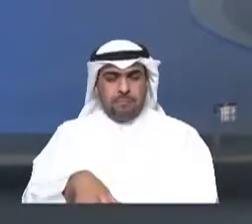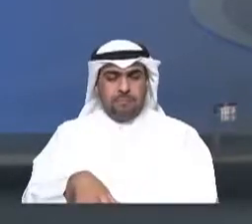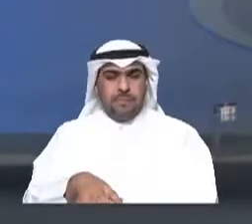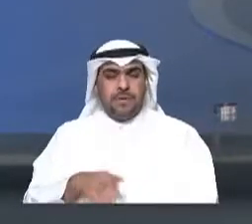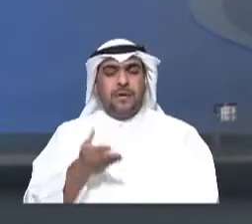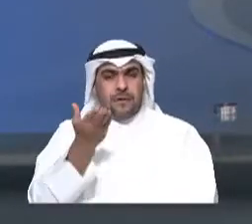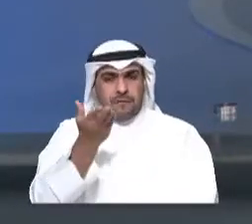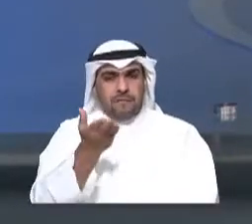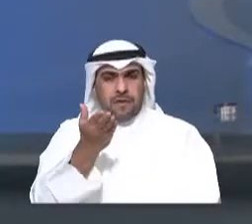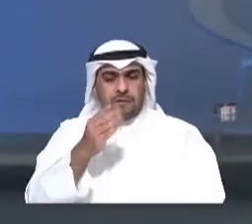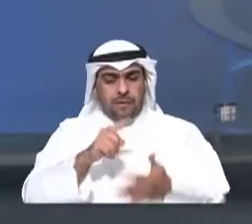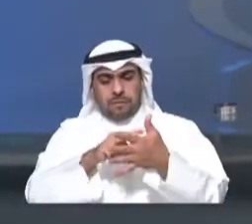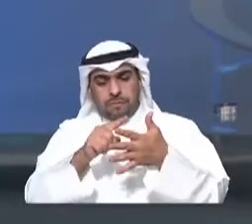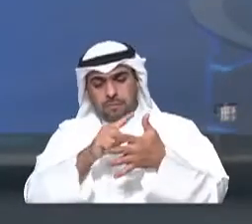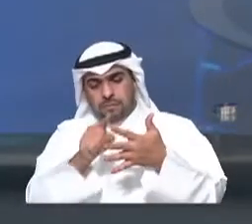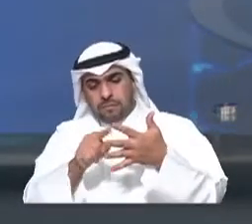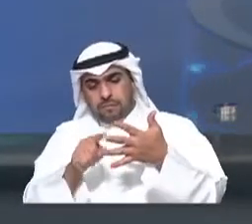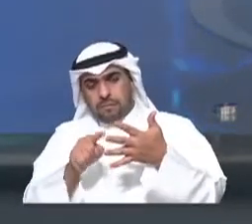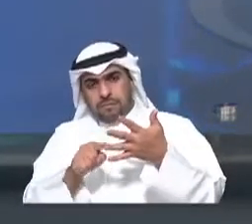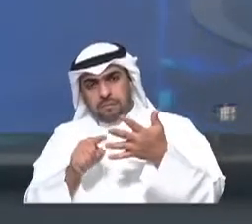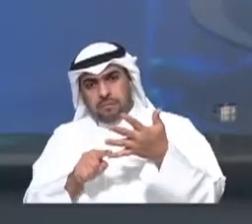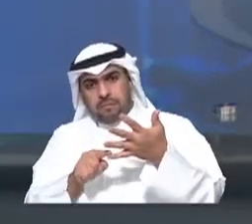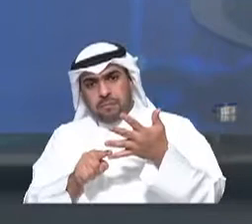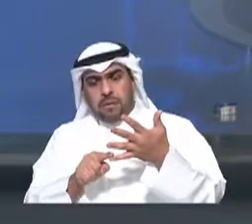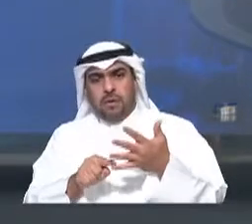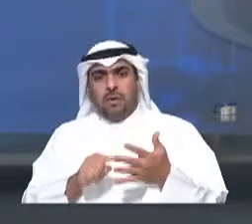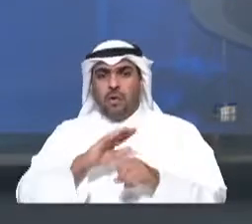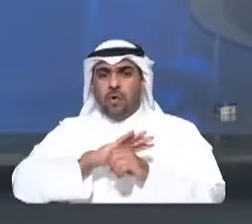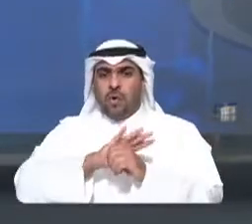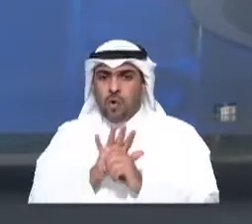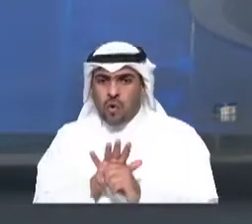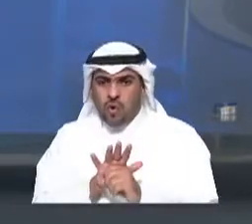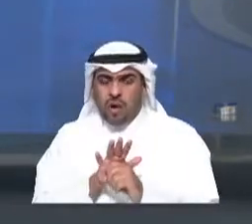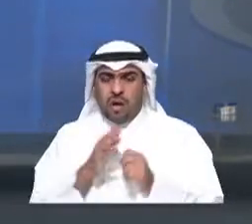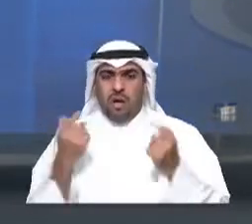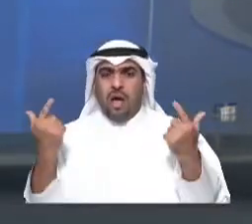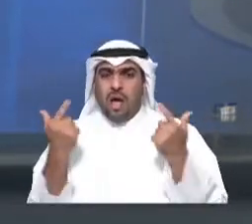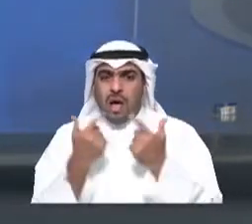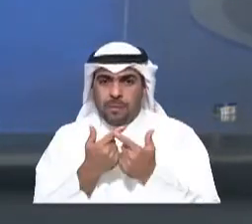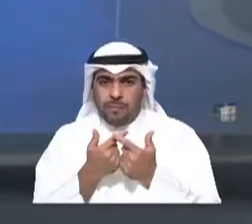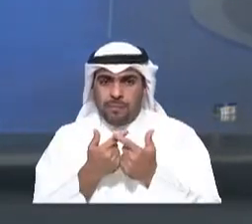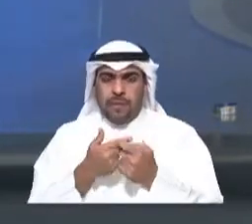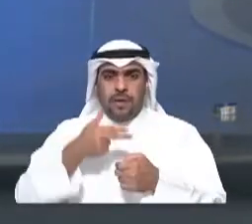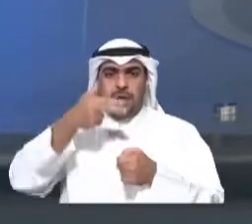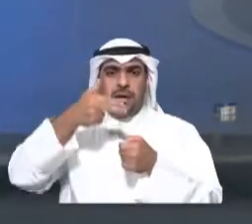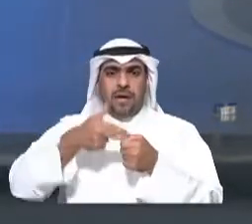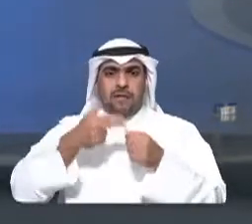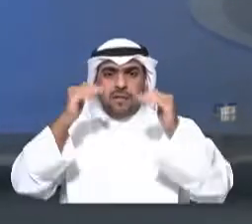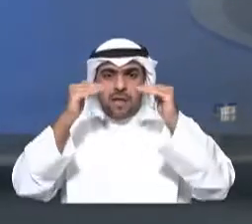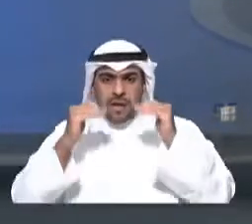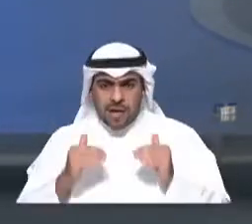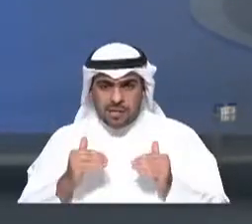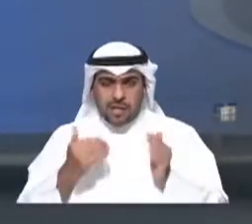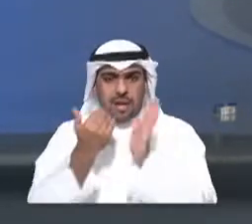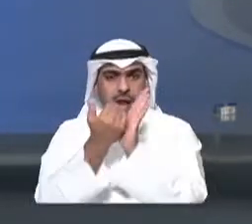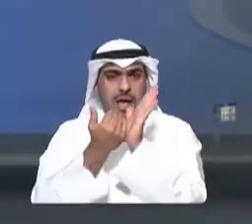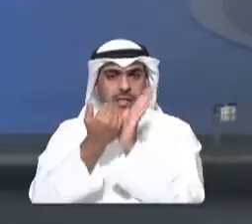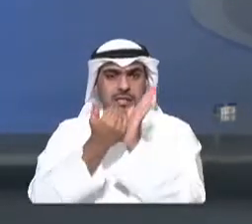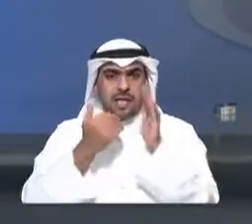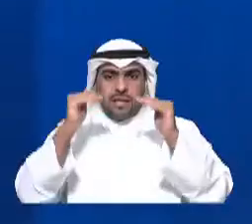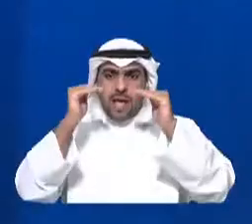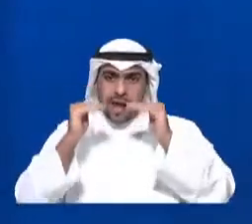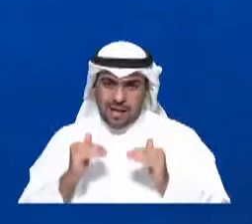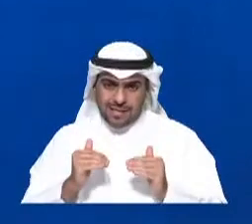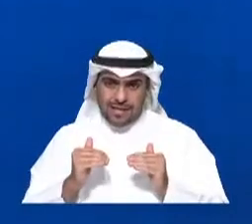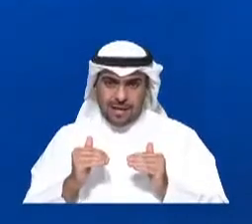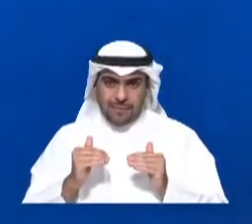بعض. نعم. يعني المنطقة في حالة ثوران وغليان. نعم. إحنا المنطقة وأيضا إحنا ما زالت تداعيات كوفيد-19 موجودة.